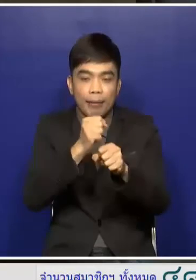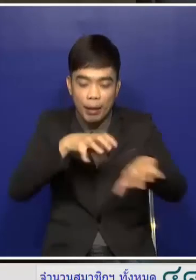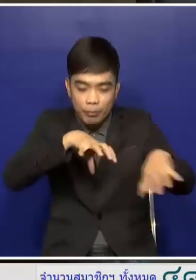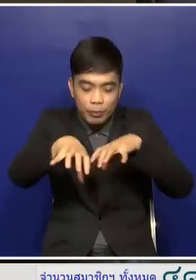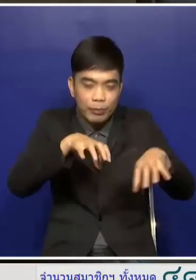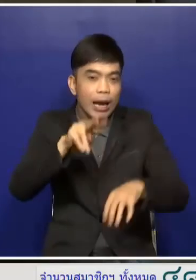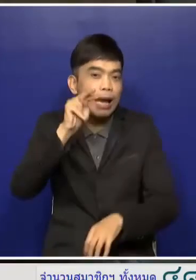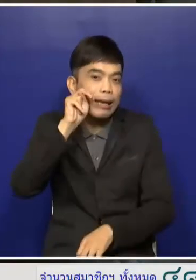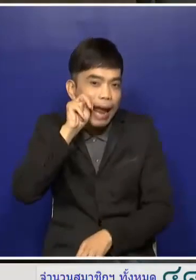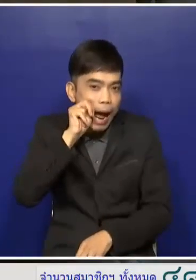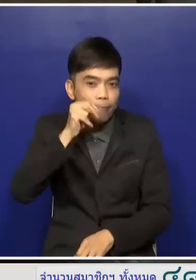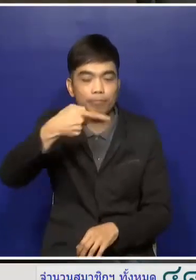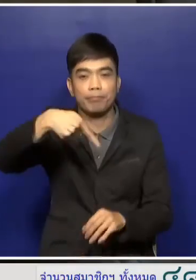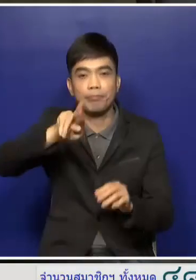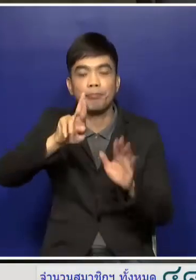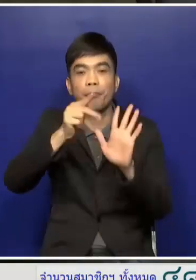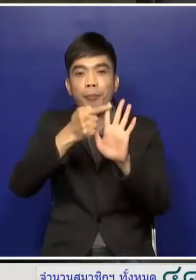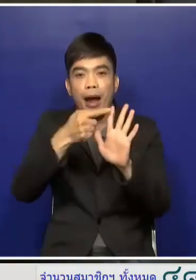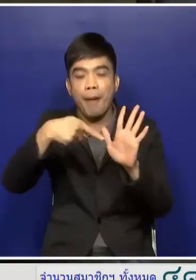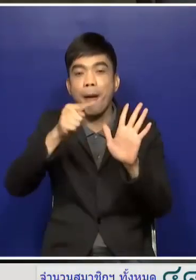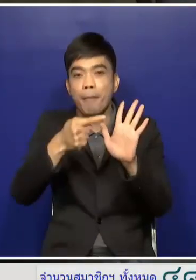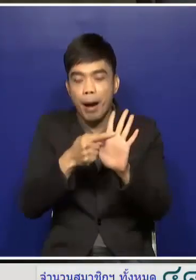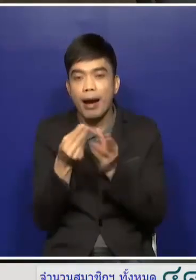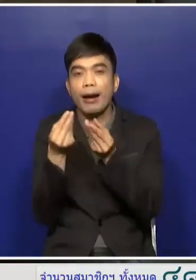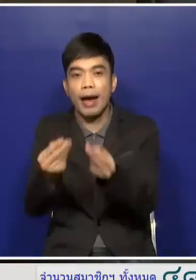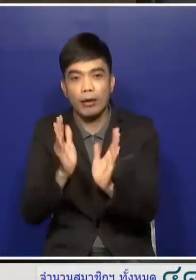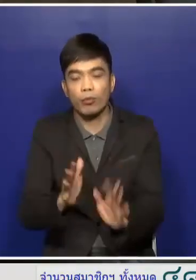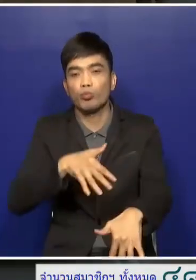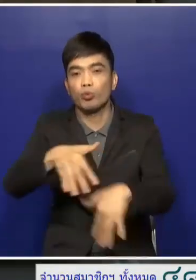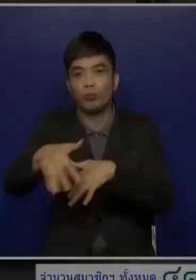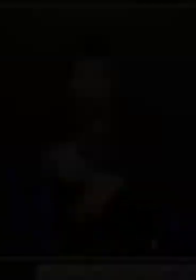ให้พี่น้องในตำบลโพไซต่อไปครับขอกราบขอบพระคุณครับ ครับครับต่อไป